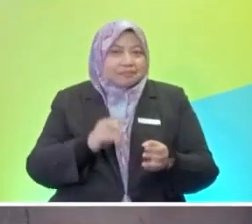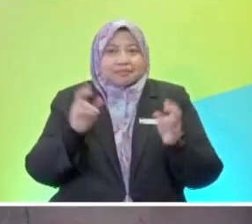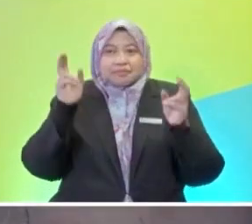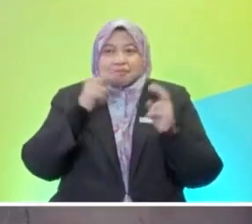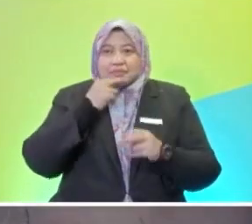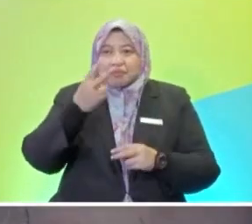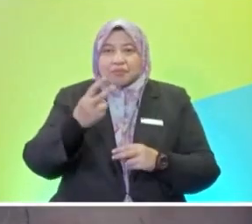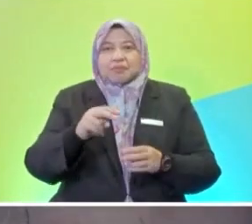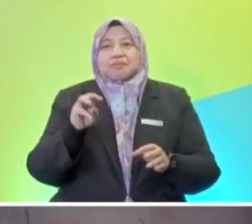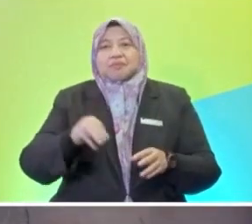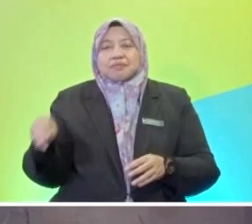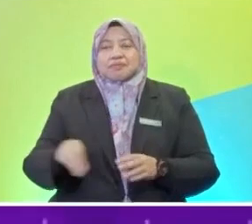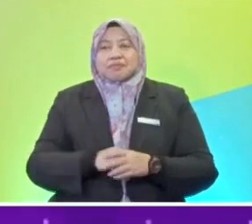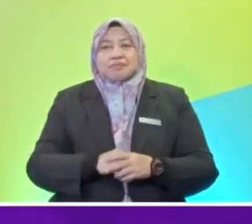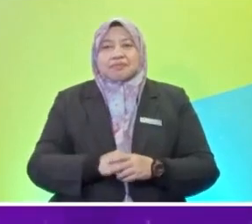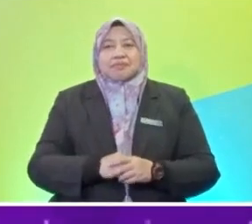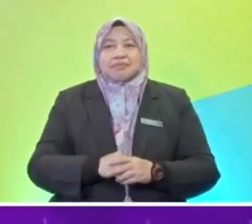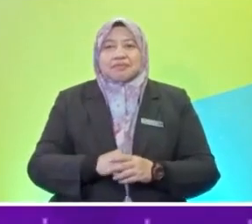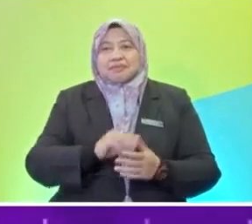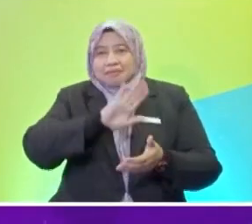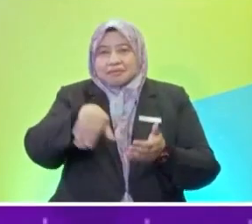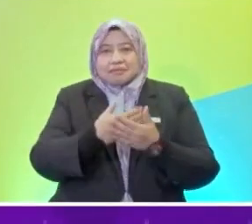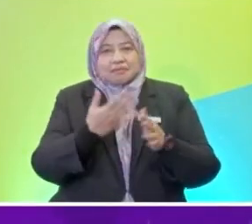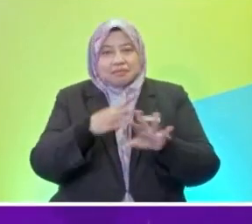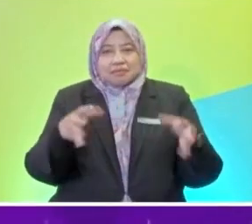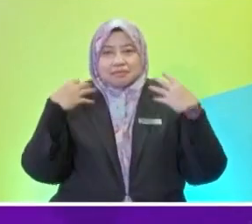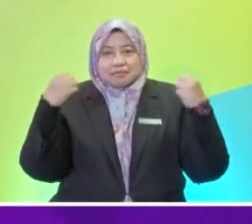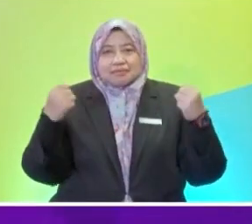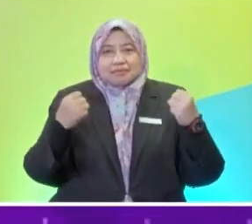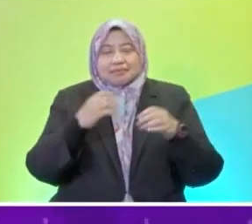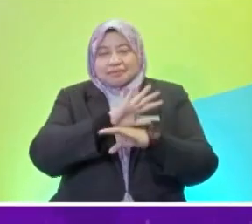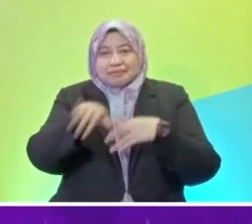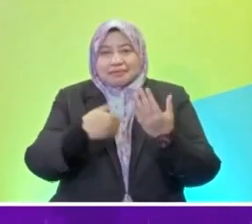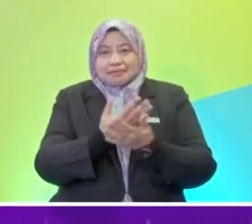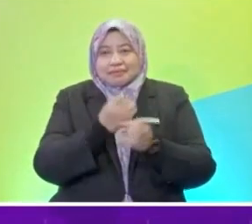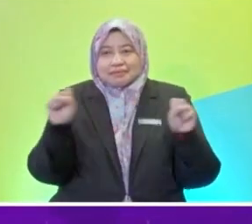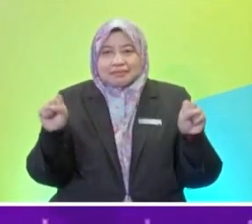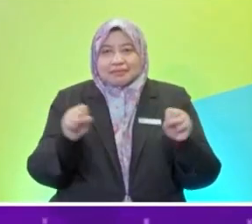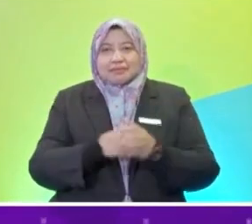tarian kolam semua ready Pak kalau ready for ready Studio